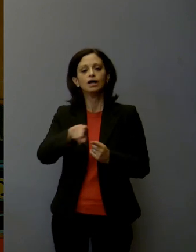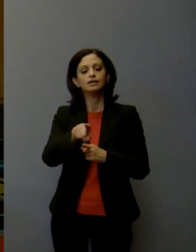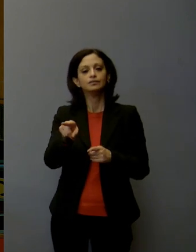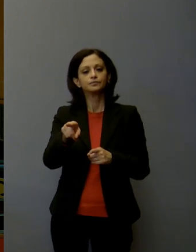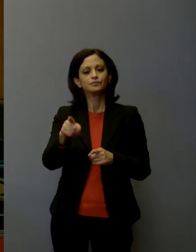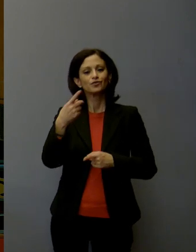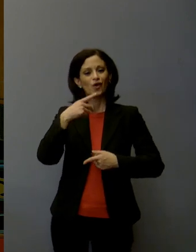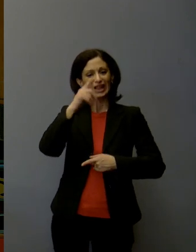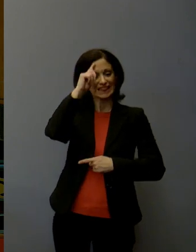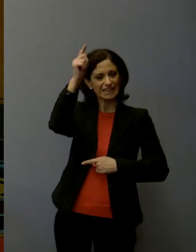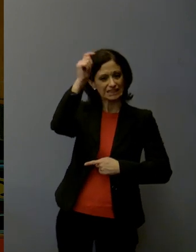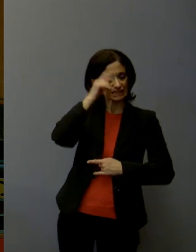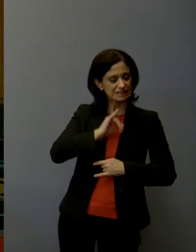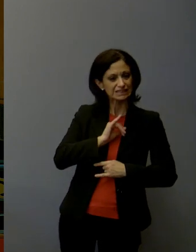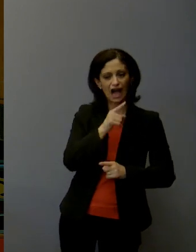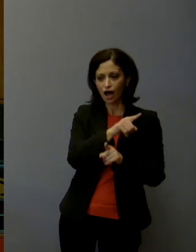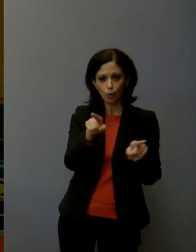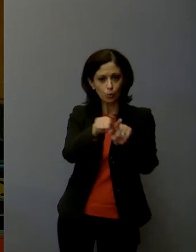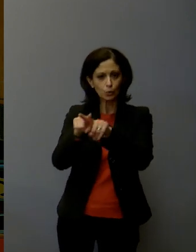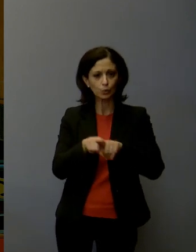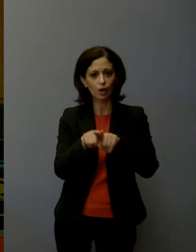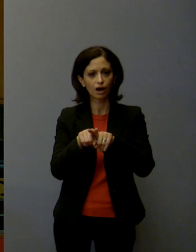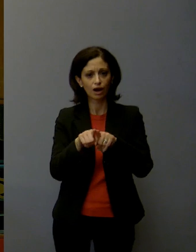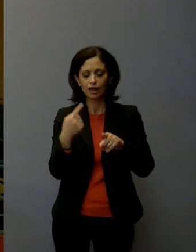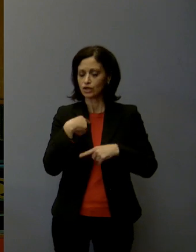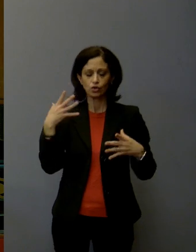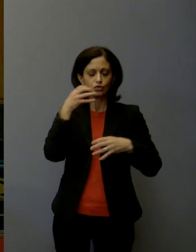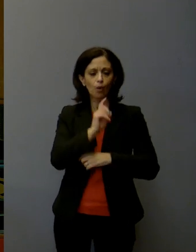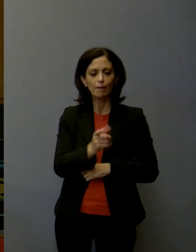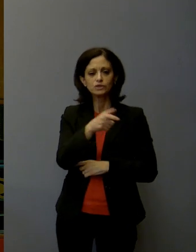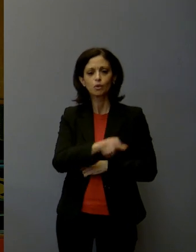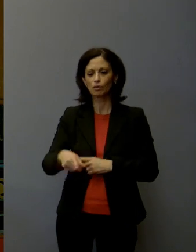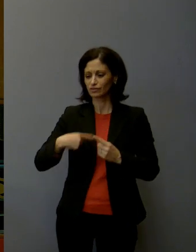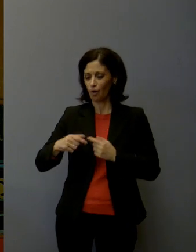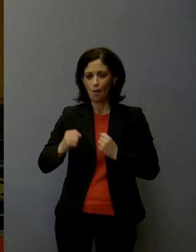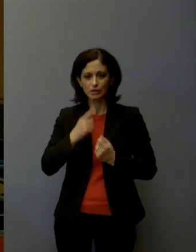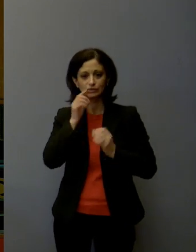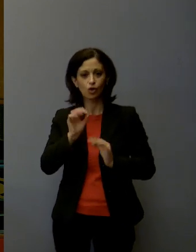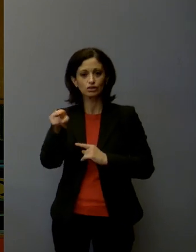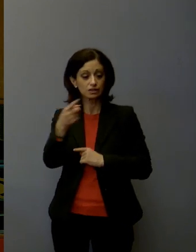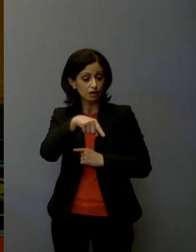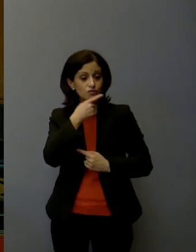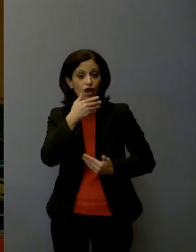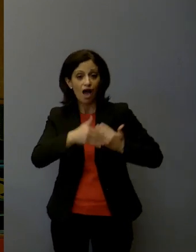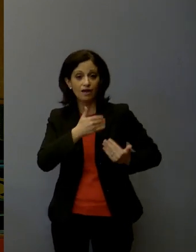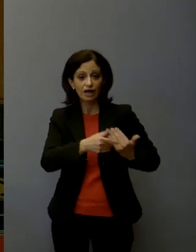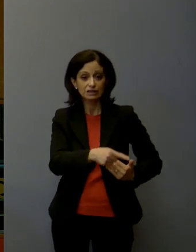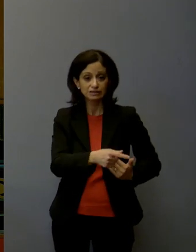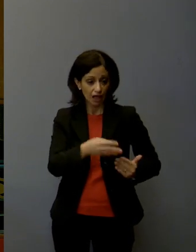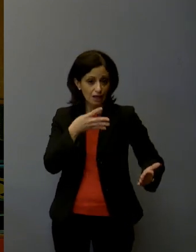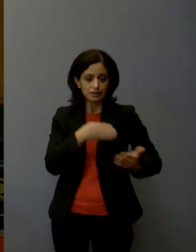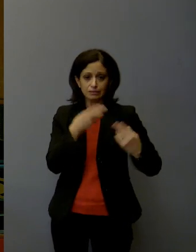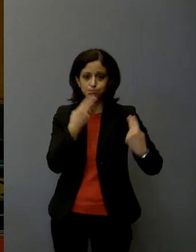la stessa dignità entrambi e quindi non capisco perché loro vogliono continuare e non possono